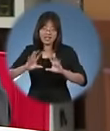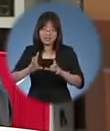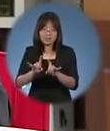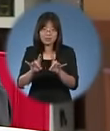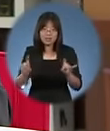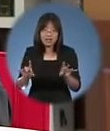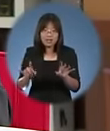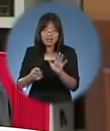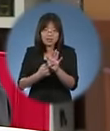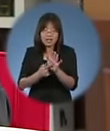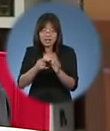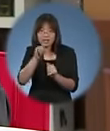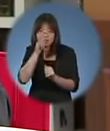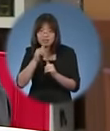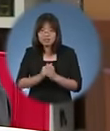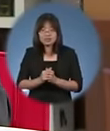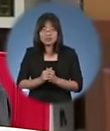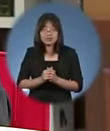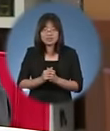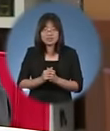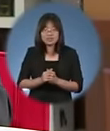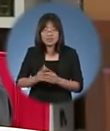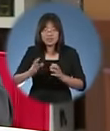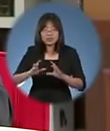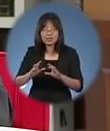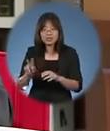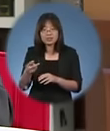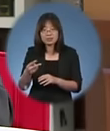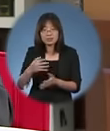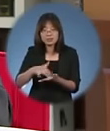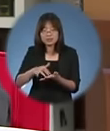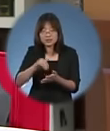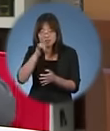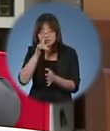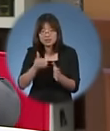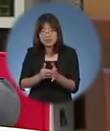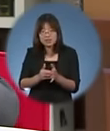이렇게 다루지 않습니까? 근데 이런 국가가 200여 개가 된 것이